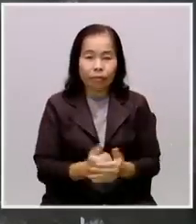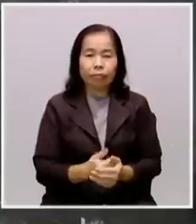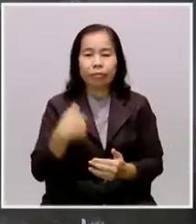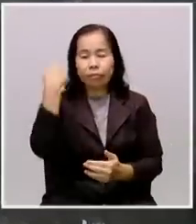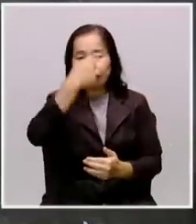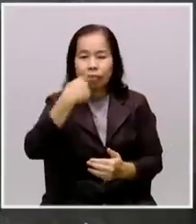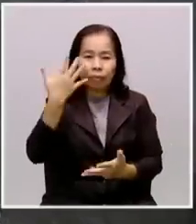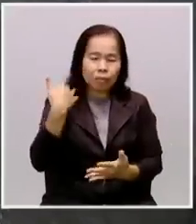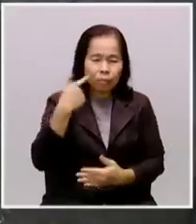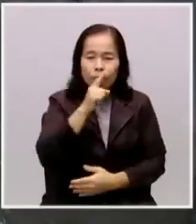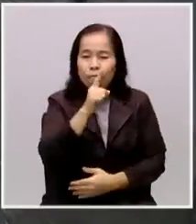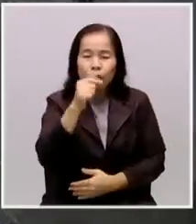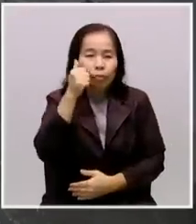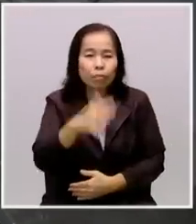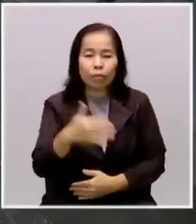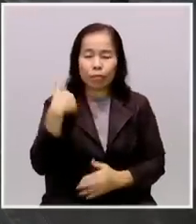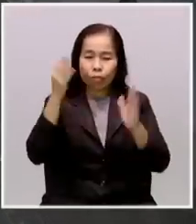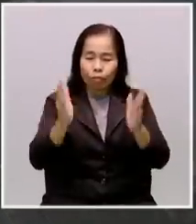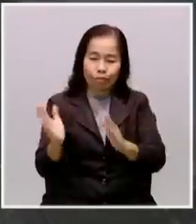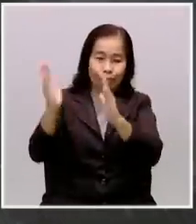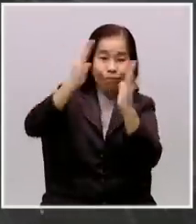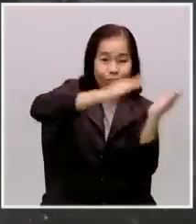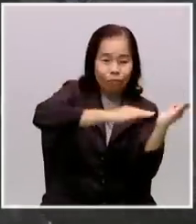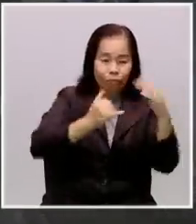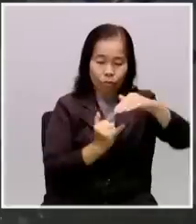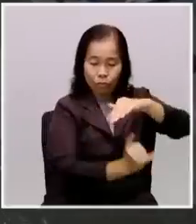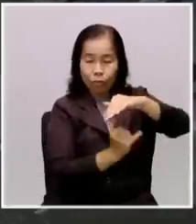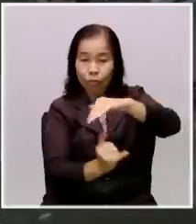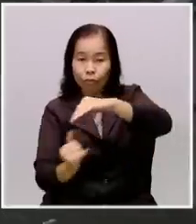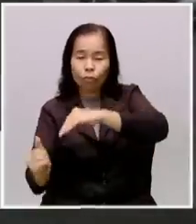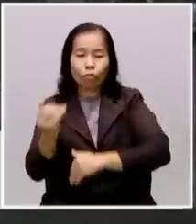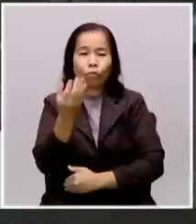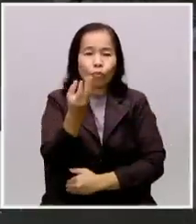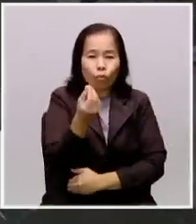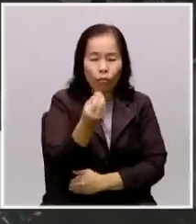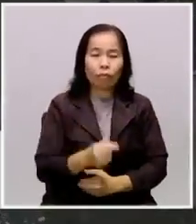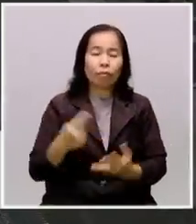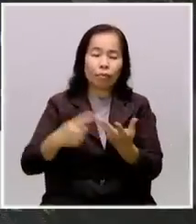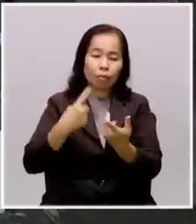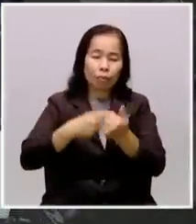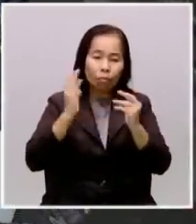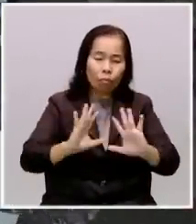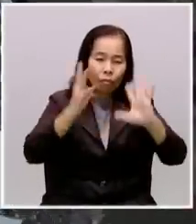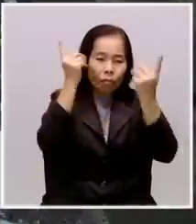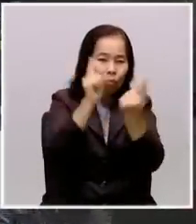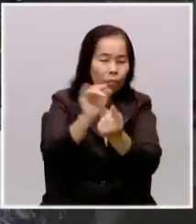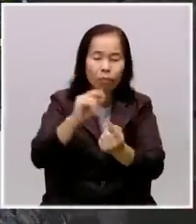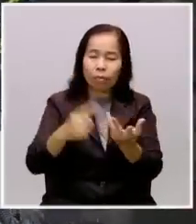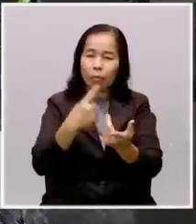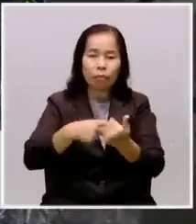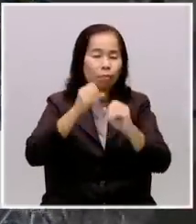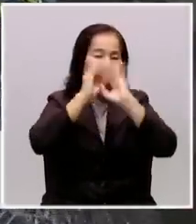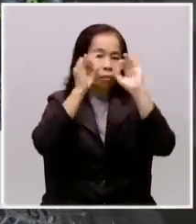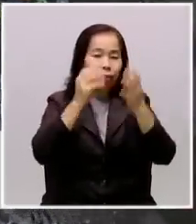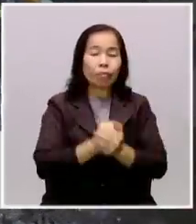ไม่มีใครบอกได้นะครับว่ามีผู้ติดอยู่ใต้ซากอาคารบ้านเรือนที่พังถล่มหรือว่าสูญหายทั้งหมดกี่คนกันแน่ครับด้านองค์